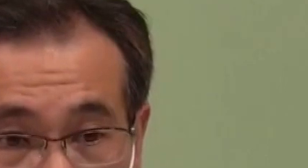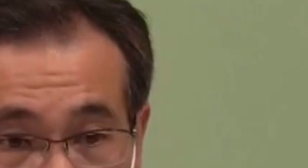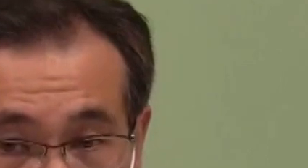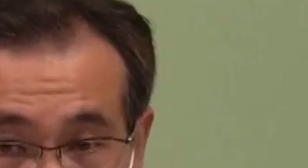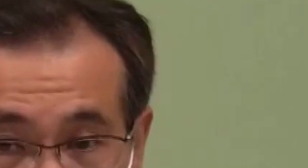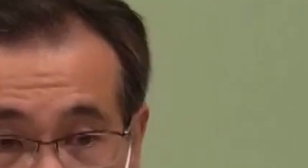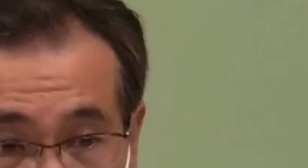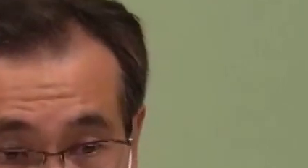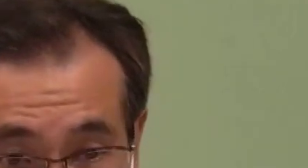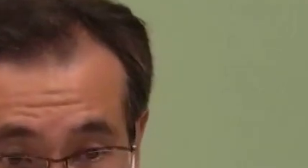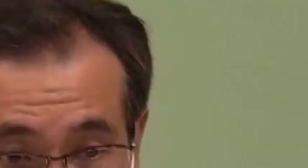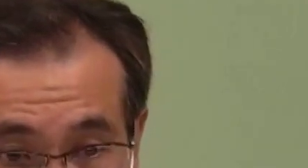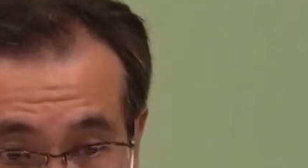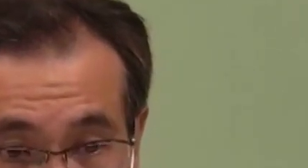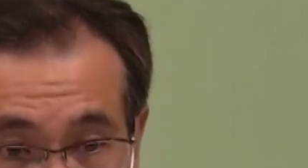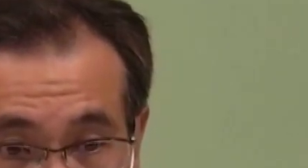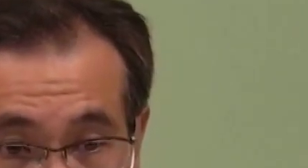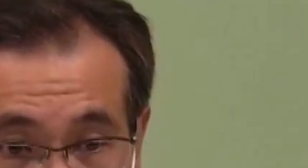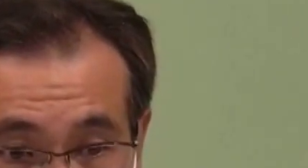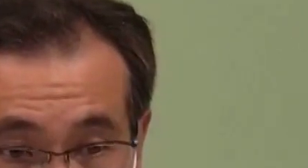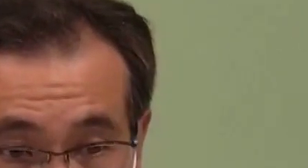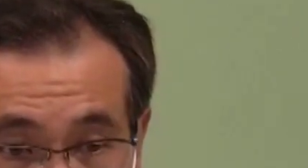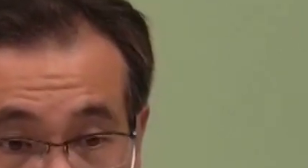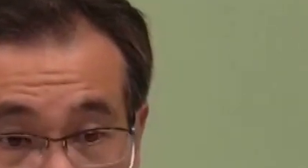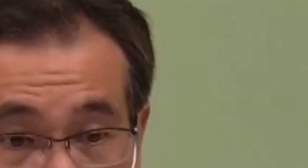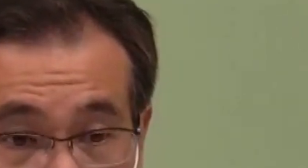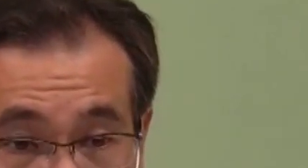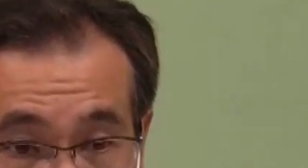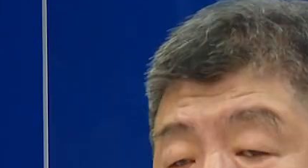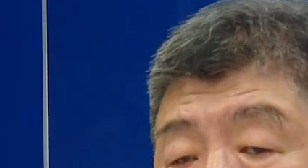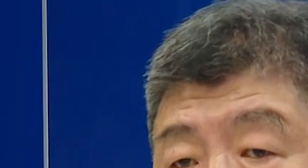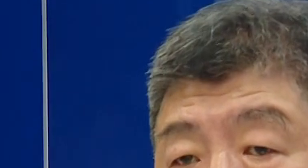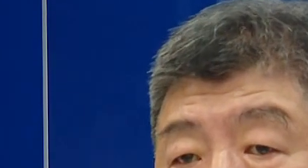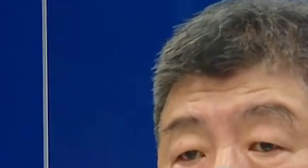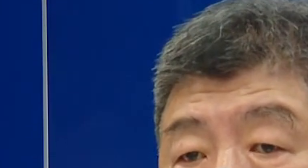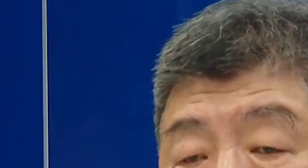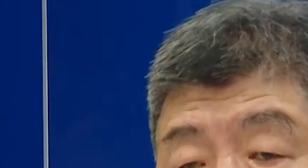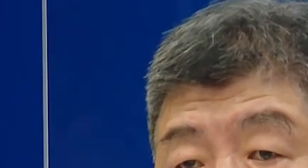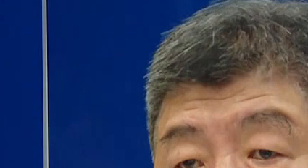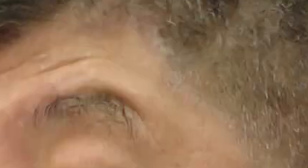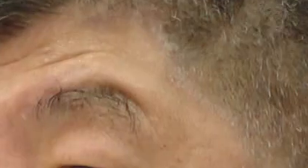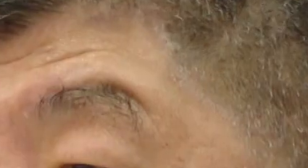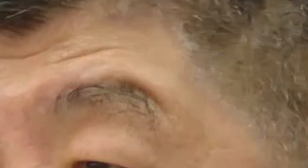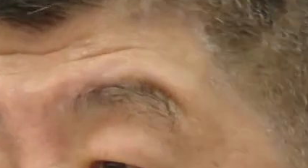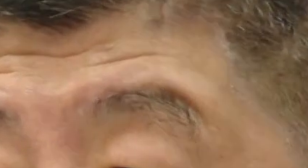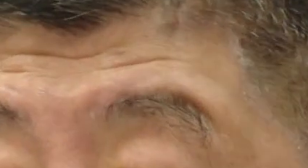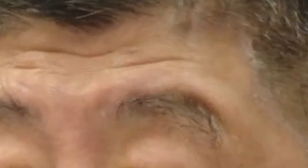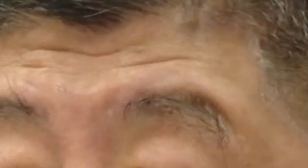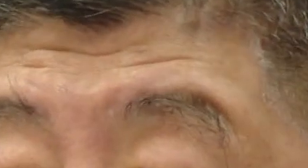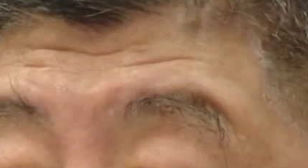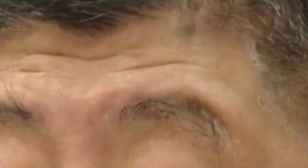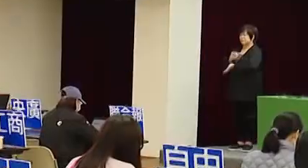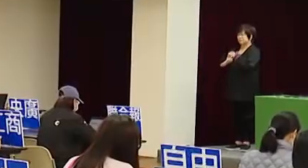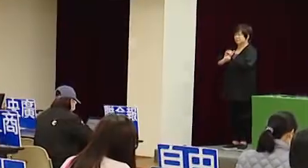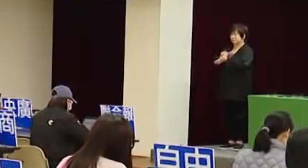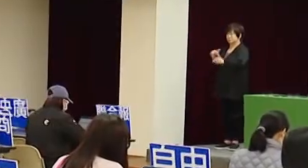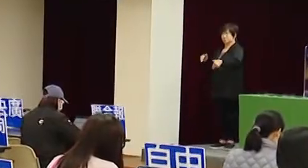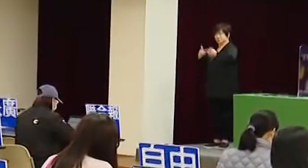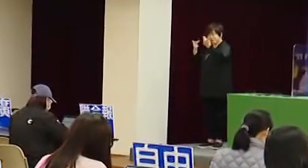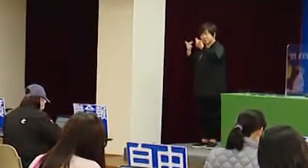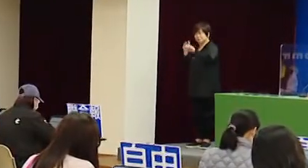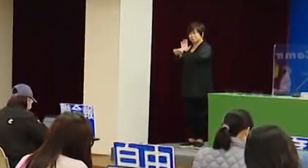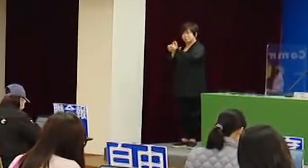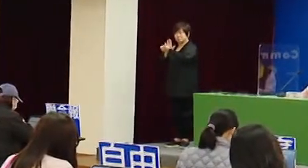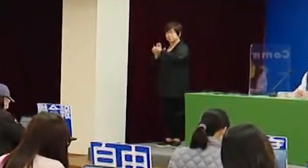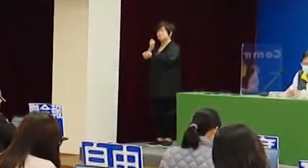中部长指指点点下指导棋，可能是同行相忌或他个性使然。 民进党判断的基准点就是疫情逐渐趋缓，而根据